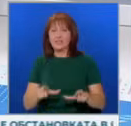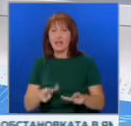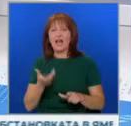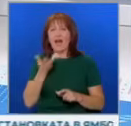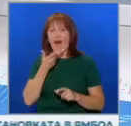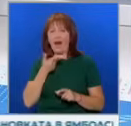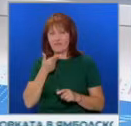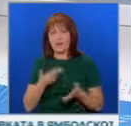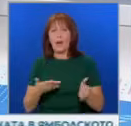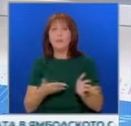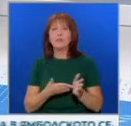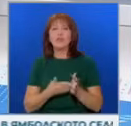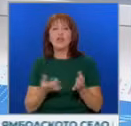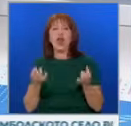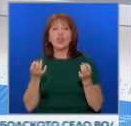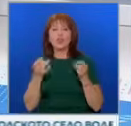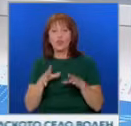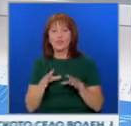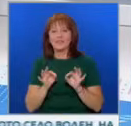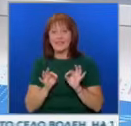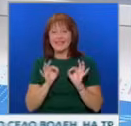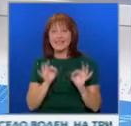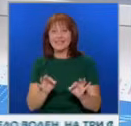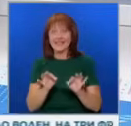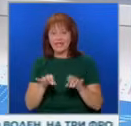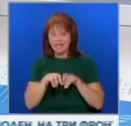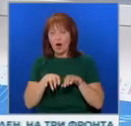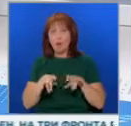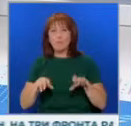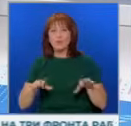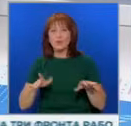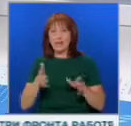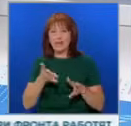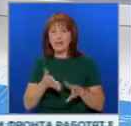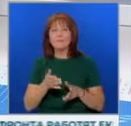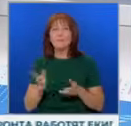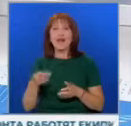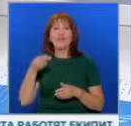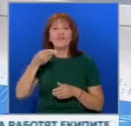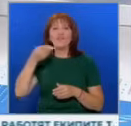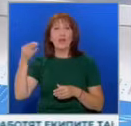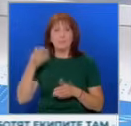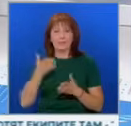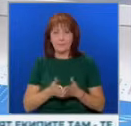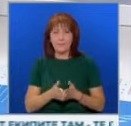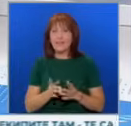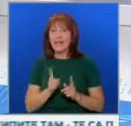Африка. Причината е новата версия на антивирусен софтуер на американската компания за киберсигурност CrowdStrike. Не става въпрос